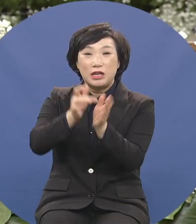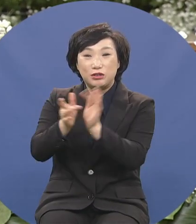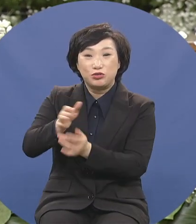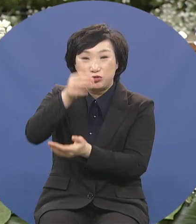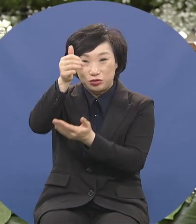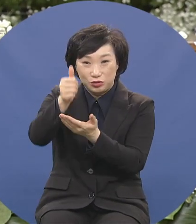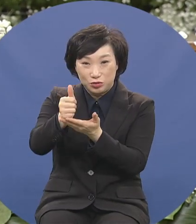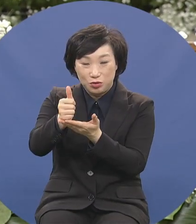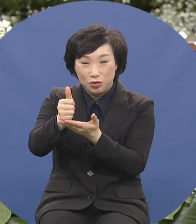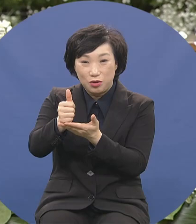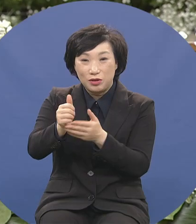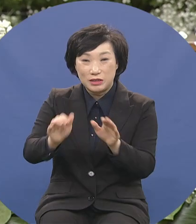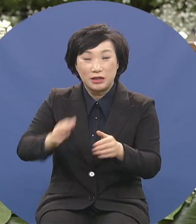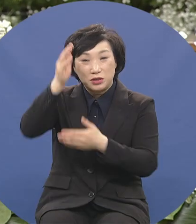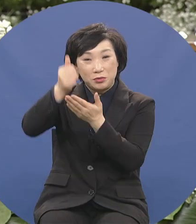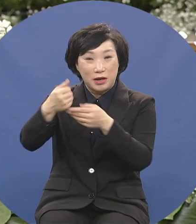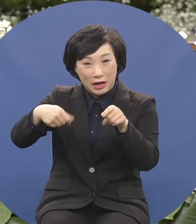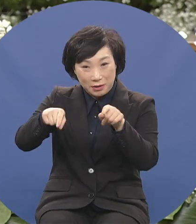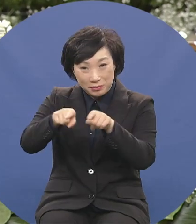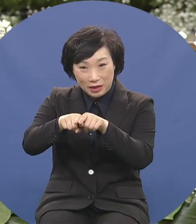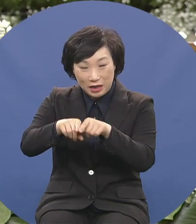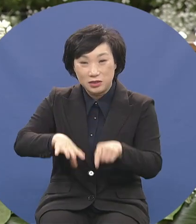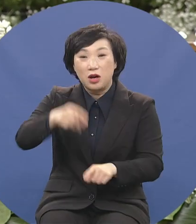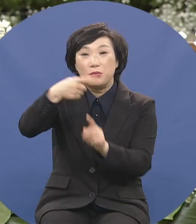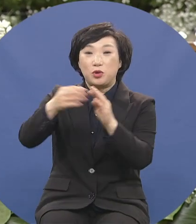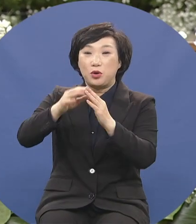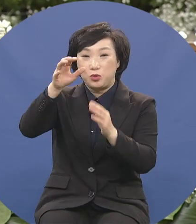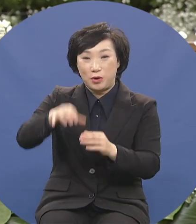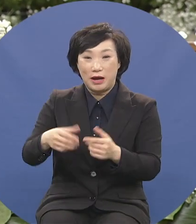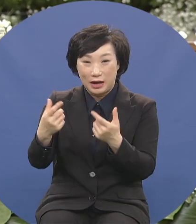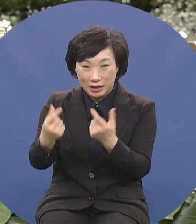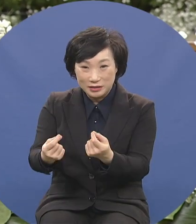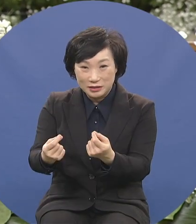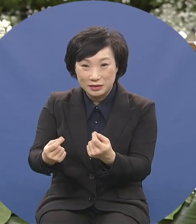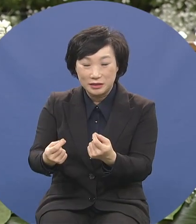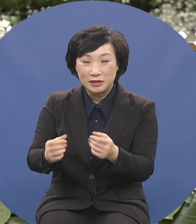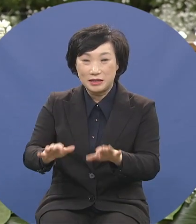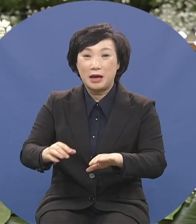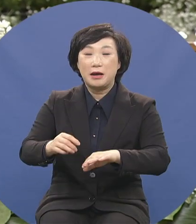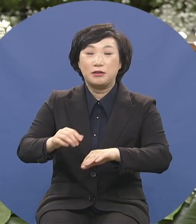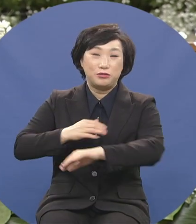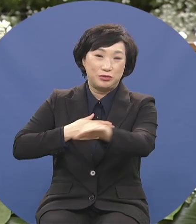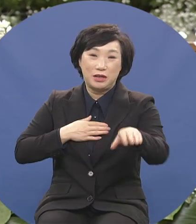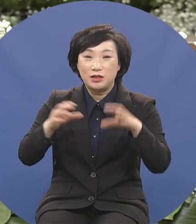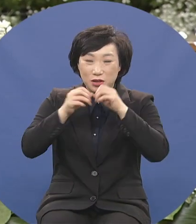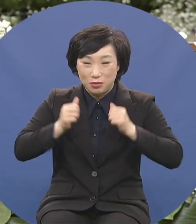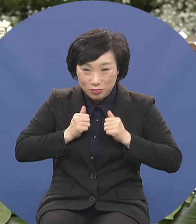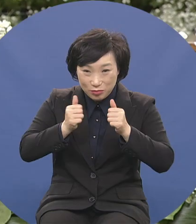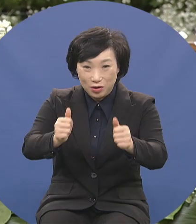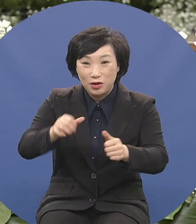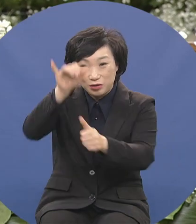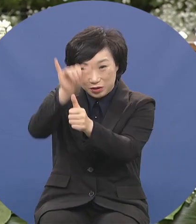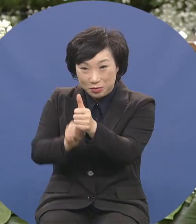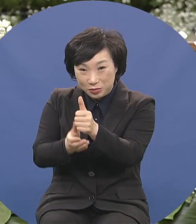그리스도를 성령으로 초대교회와 같이 마음껏 전하고 섬기고